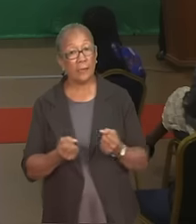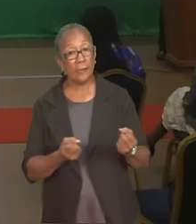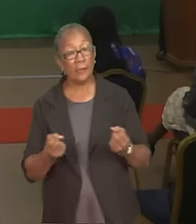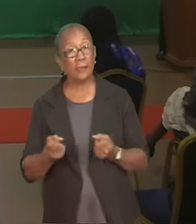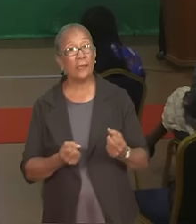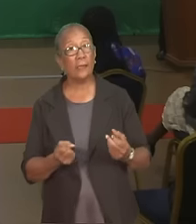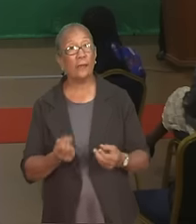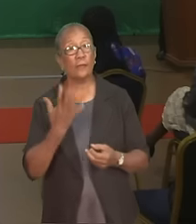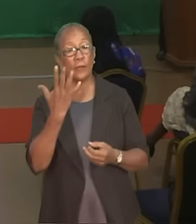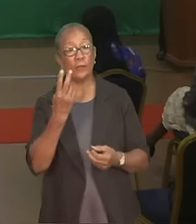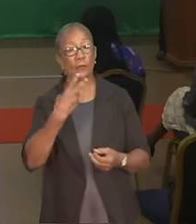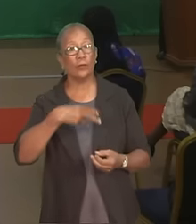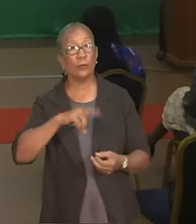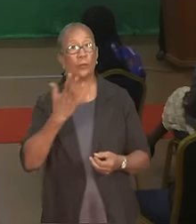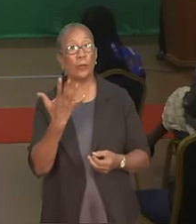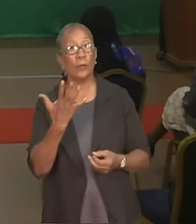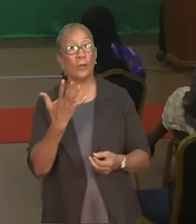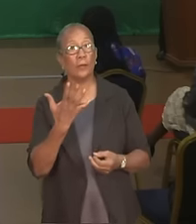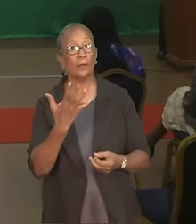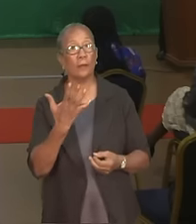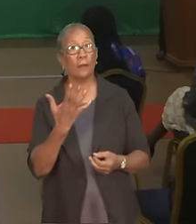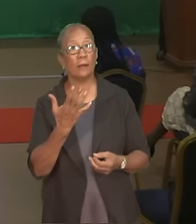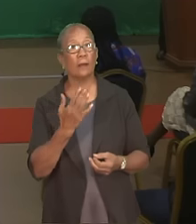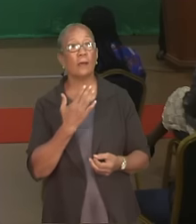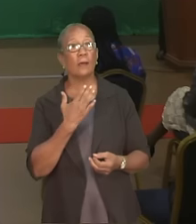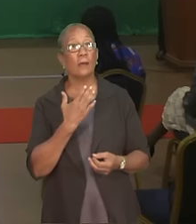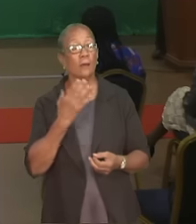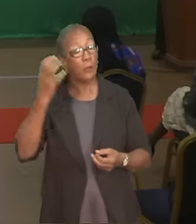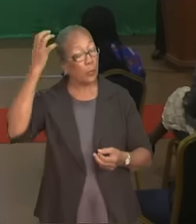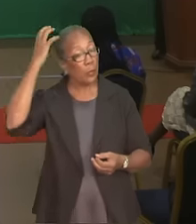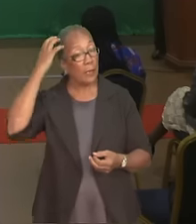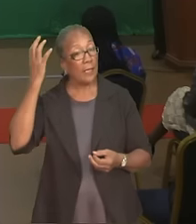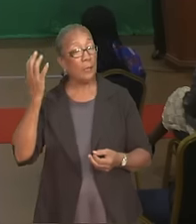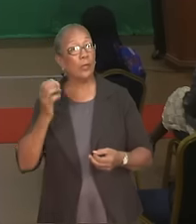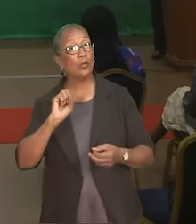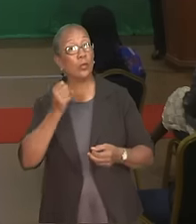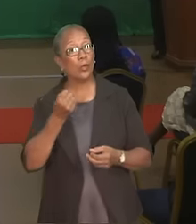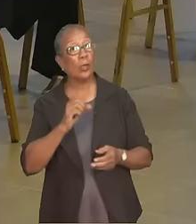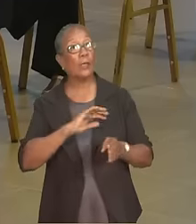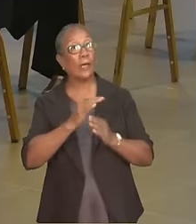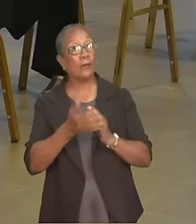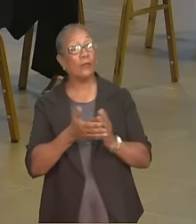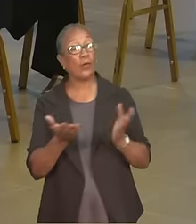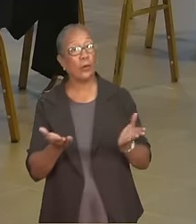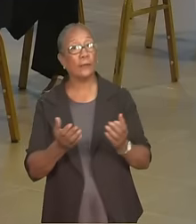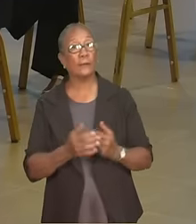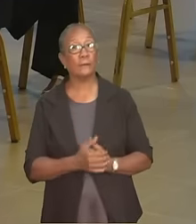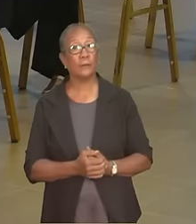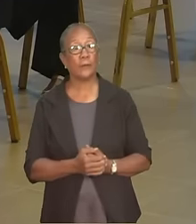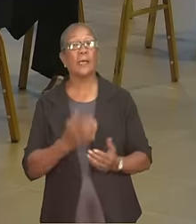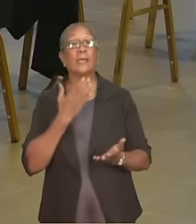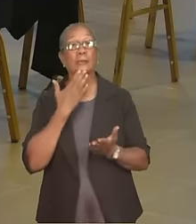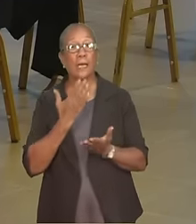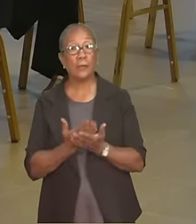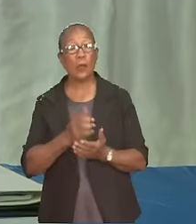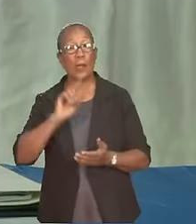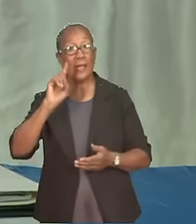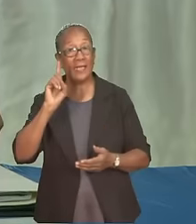25 mei 2025 het grondrechtenvraagstuk afhandelen? Ja. Ja, bedankt. Laat me